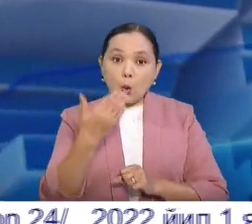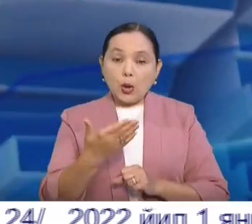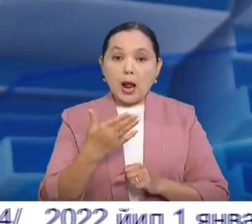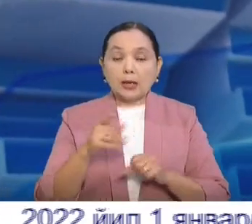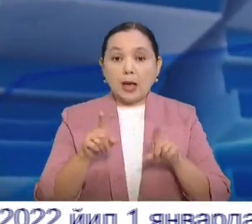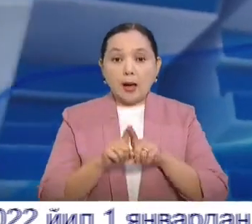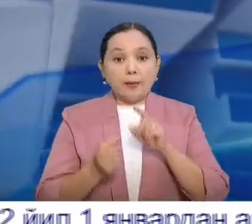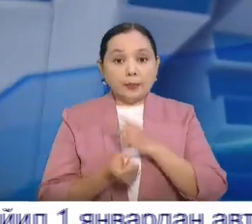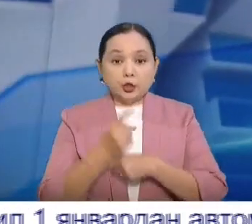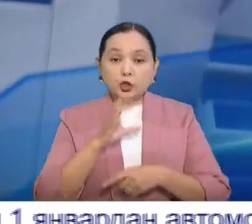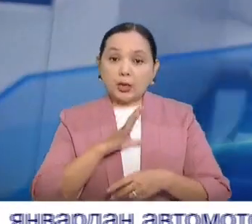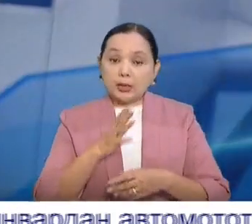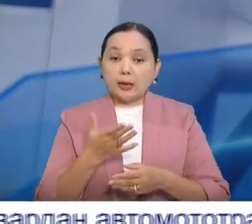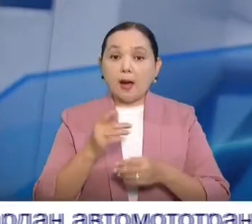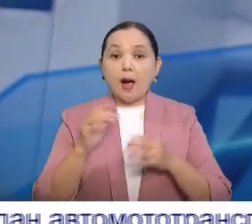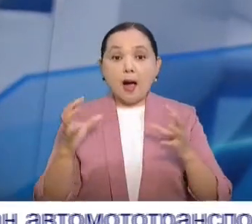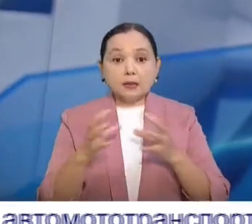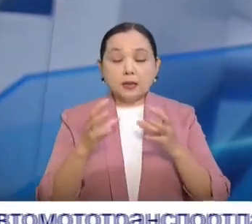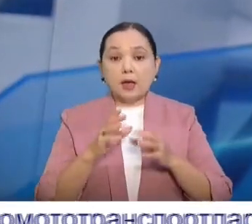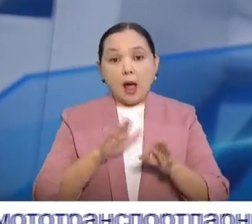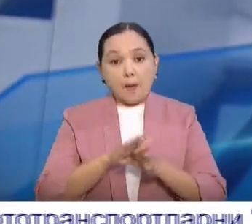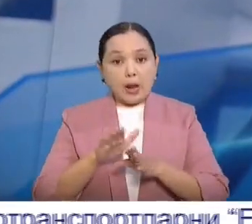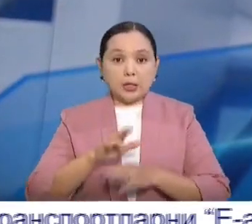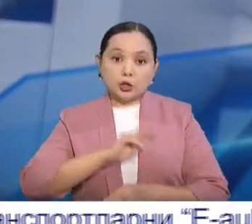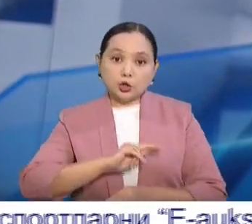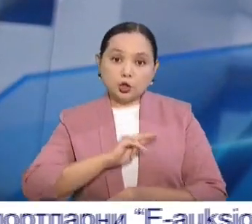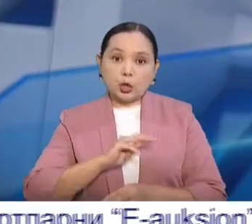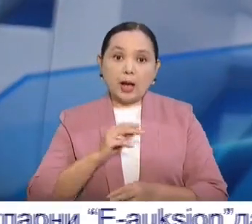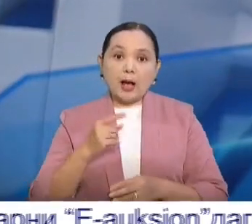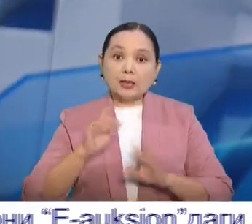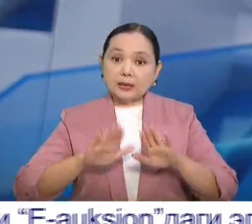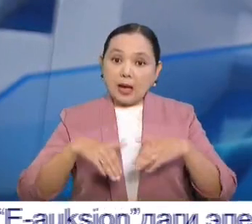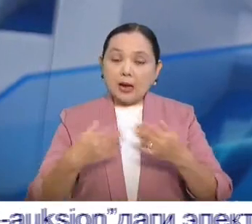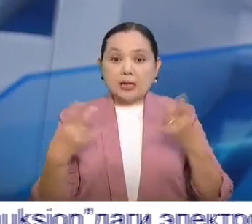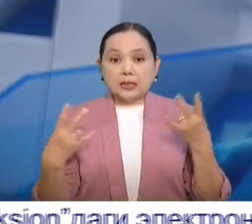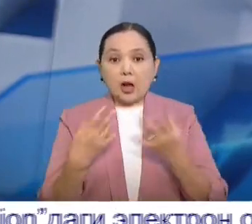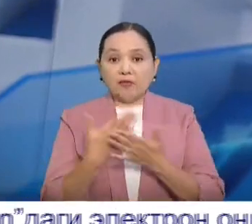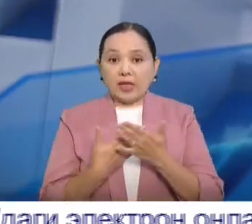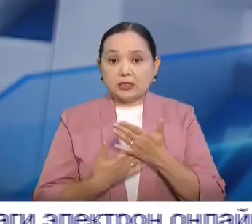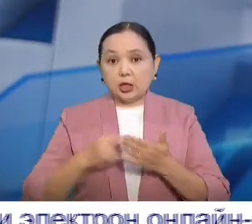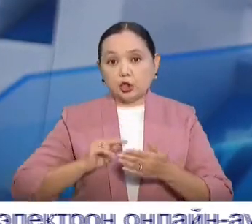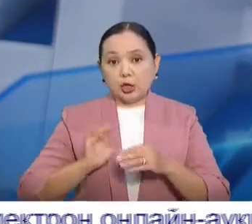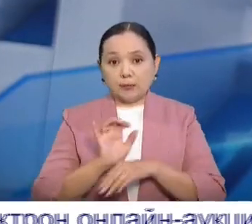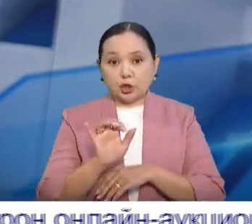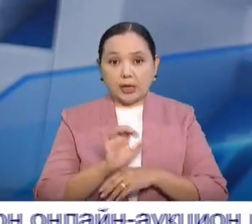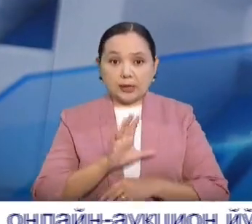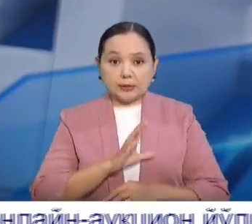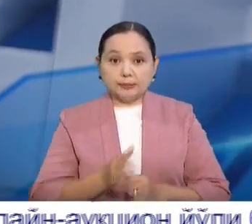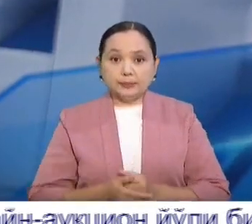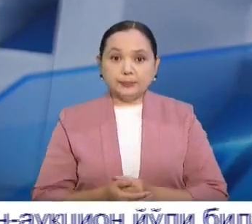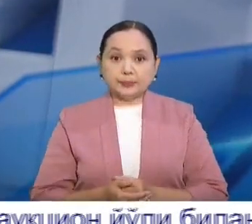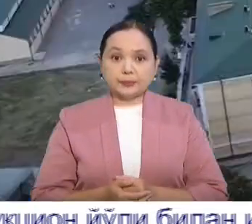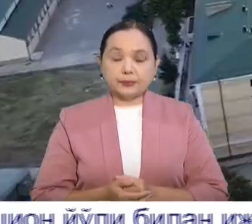keltirib chiqarayotgan omillarni aniqlash bo'yicha amalga oshirilgan ishlar tahlil etilib, zarur tavsiyalar ishlab chiqildi.